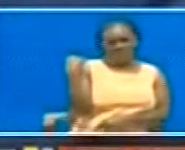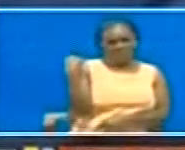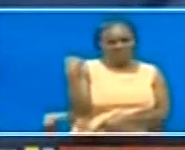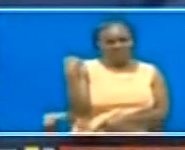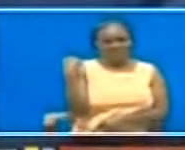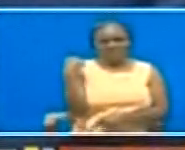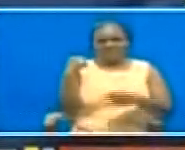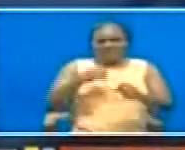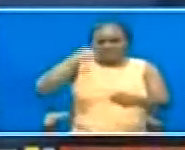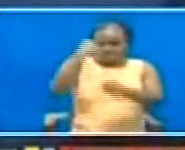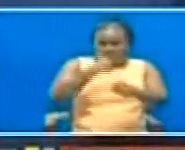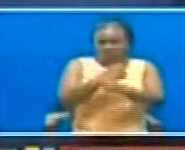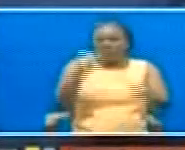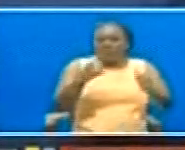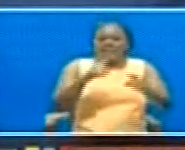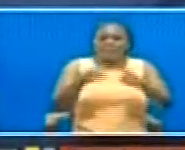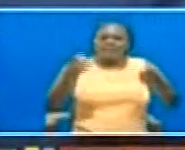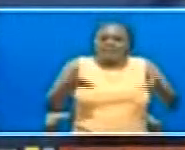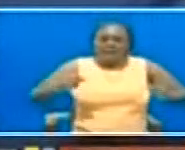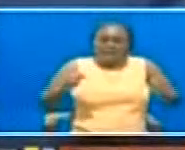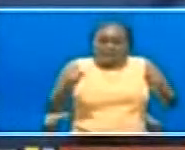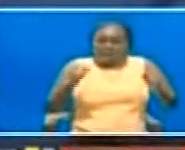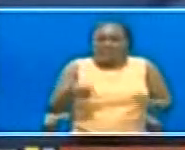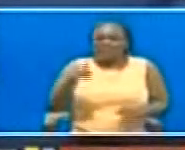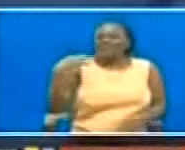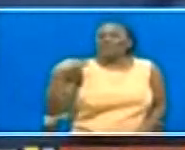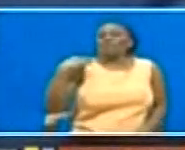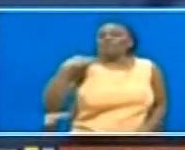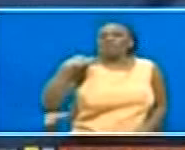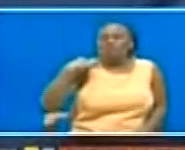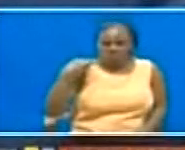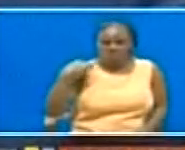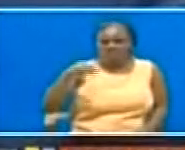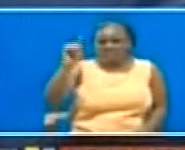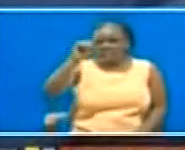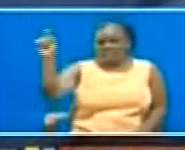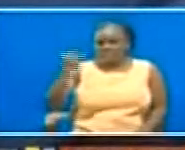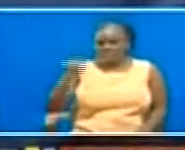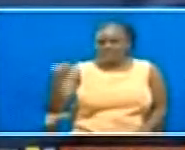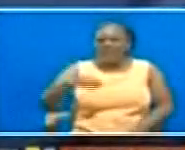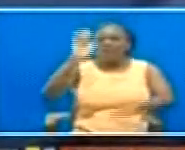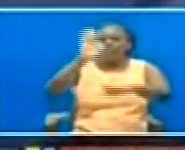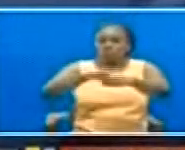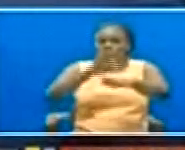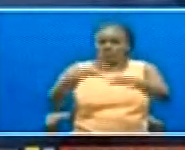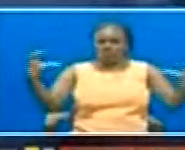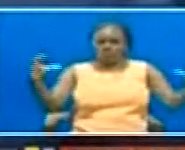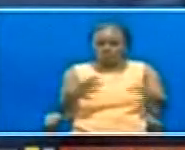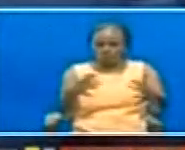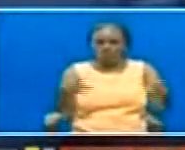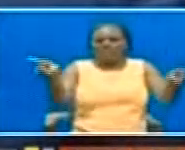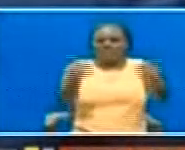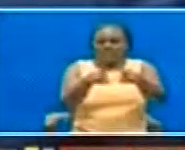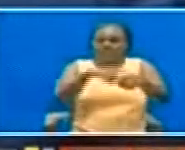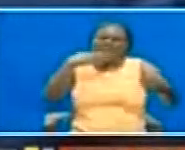yetu yote, lakini nimefurahia sana vijana wamejitokeza. Zitek ni timu nzuri sana na pia